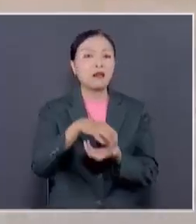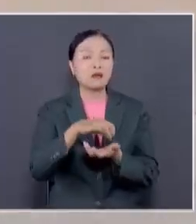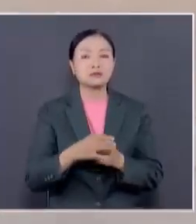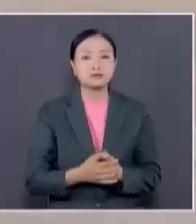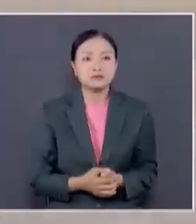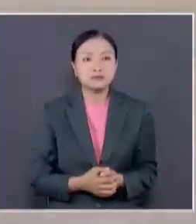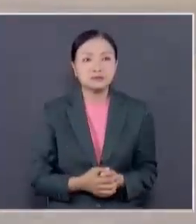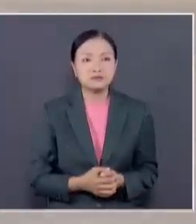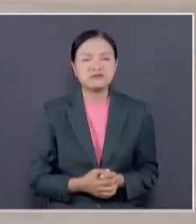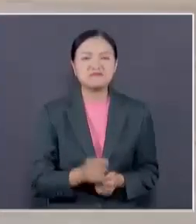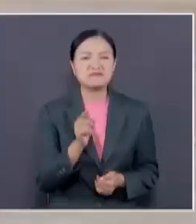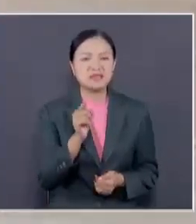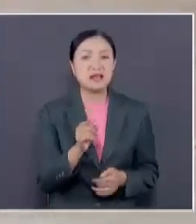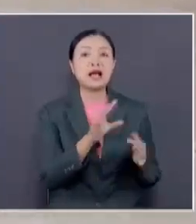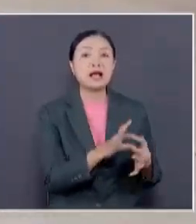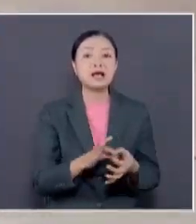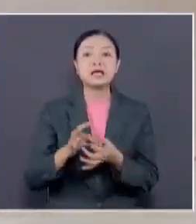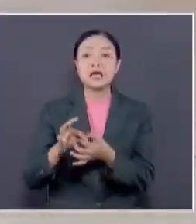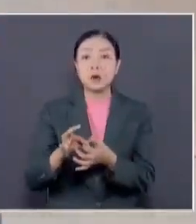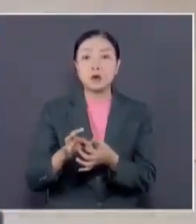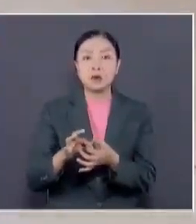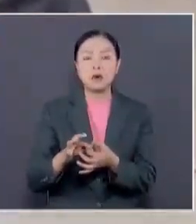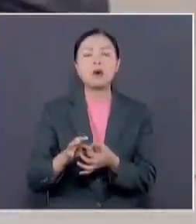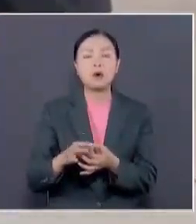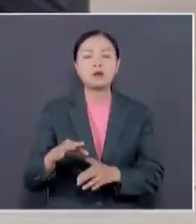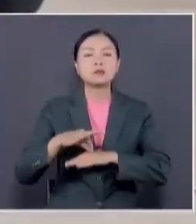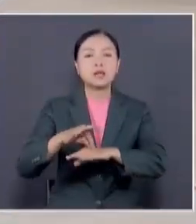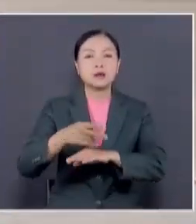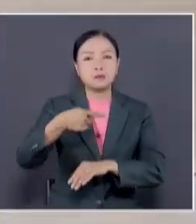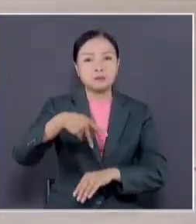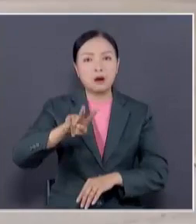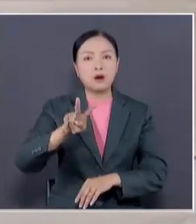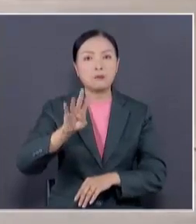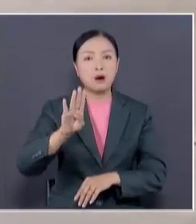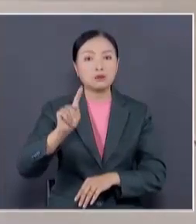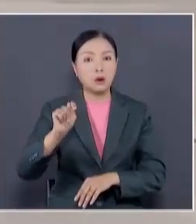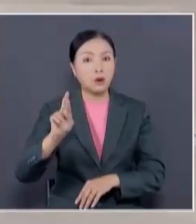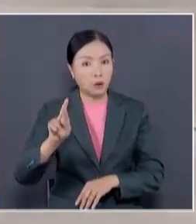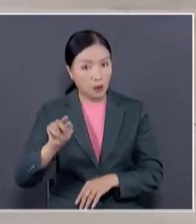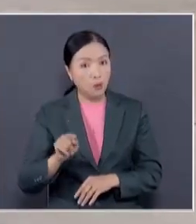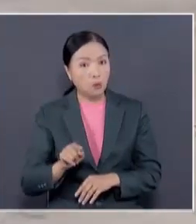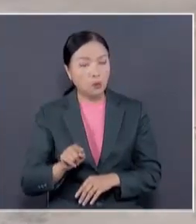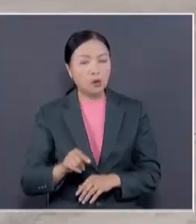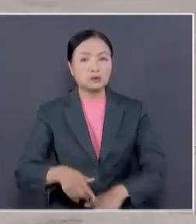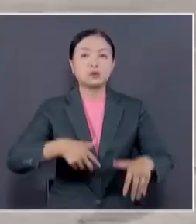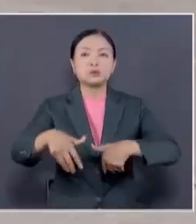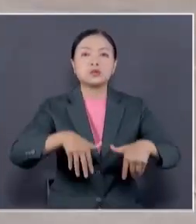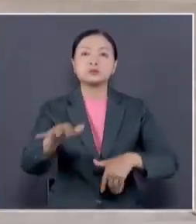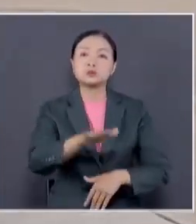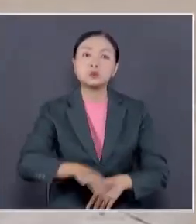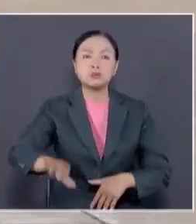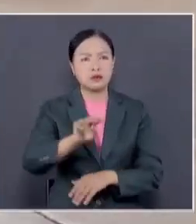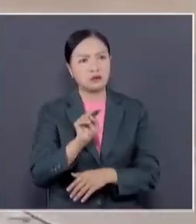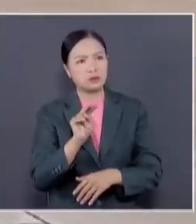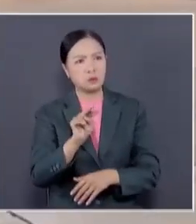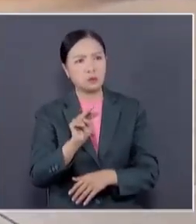าเรื่องนี้มันเกี่ยวข้องกับเรื่องจะมีการตั้งผบ.ตร.คือคุณผู้ชมที่เป็นชาวบ้านร้านตลาดโดยทั่วไปอ่ะม